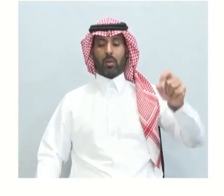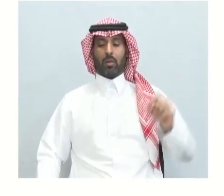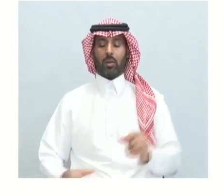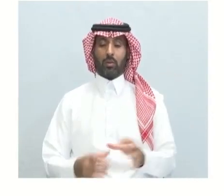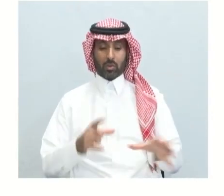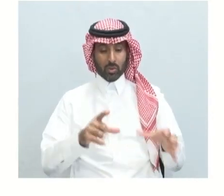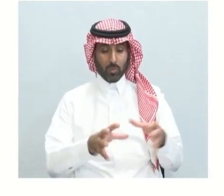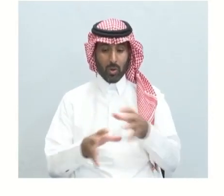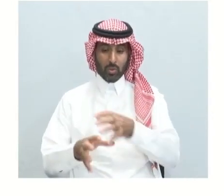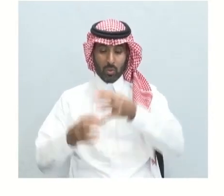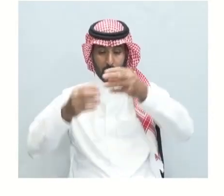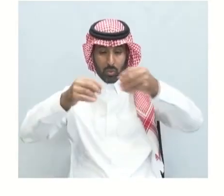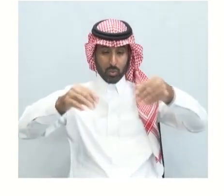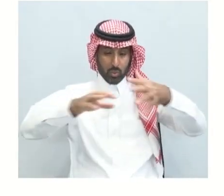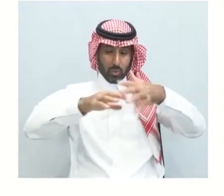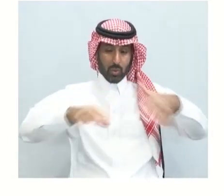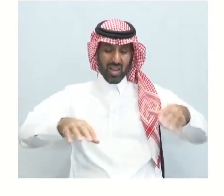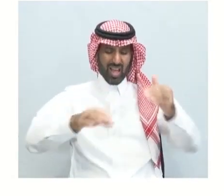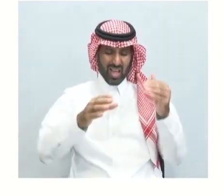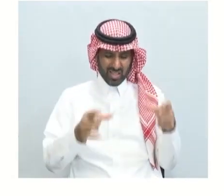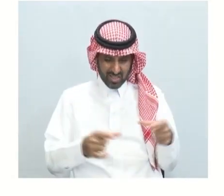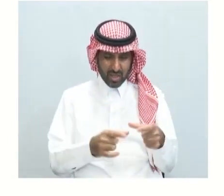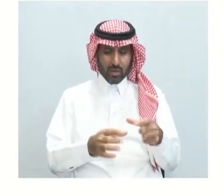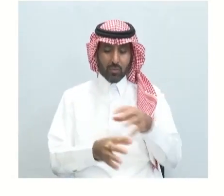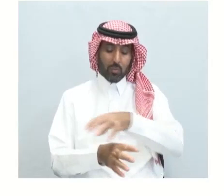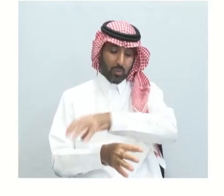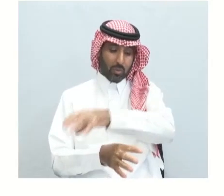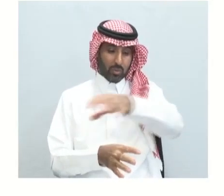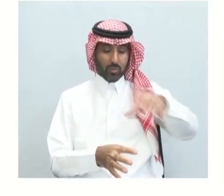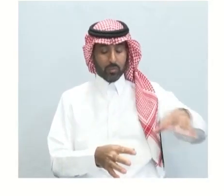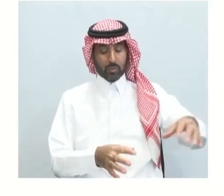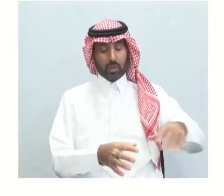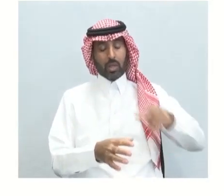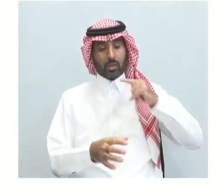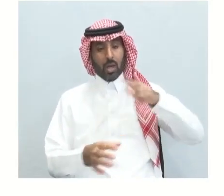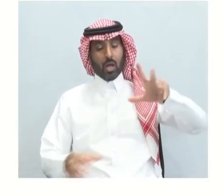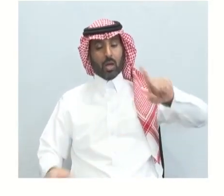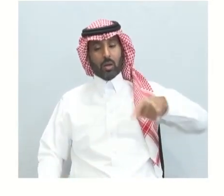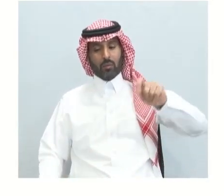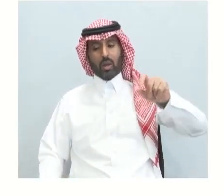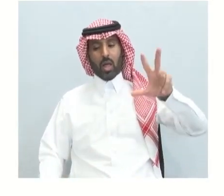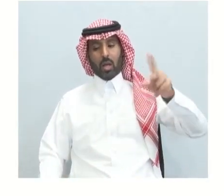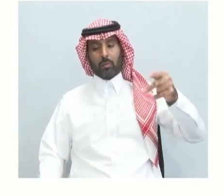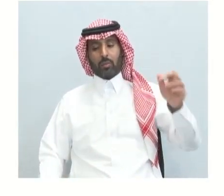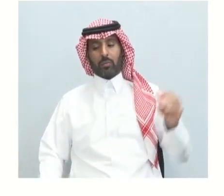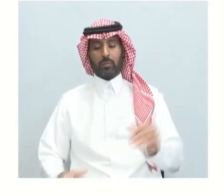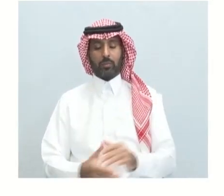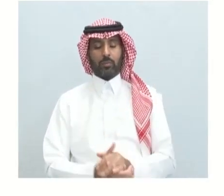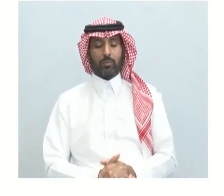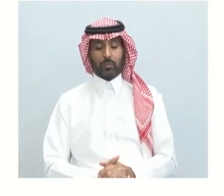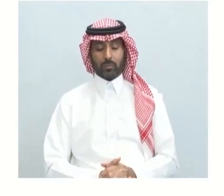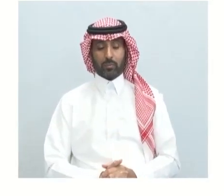تجمعات كثبان رمال اصغر مساحه في مختلف مناطق الرف العربي والدرع العربي كما هو واضح معنا في